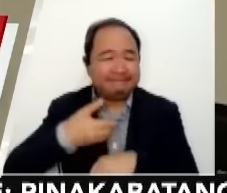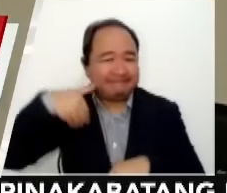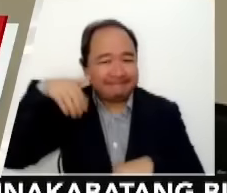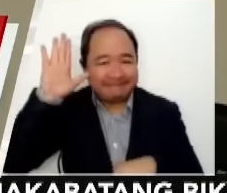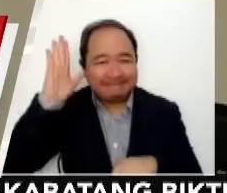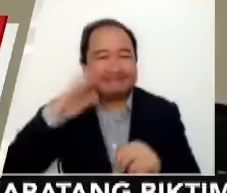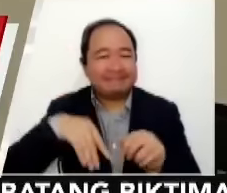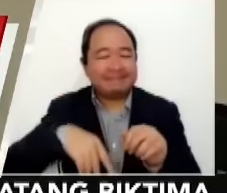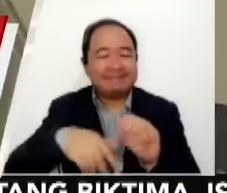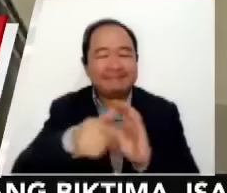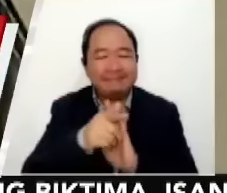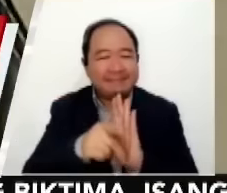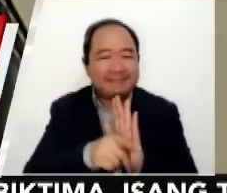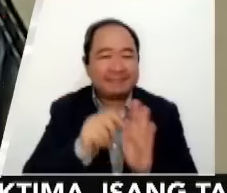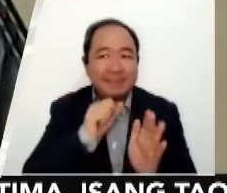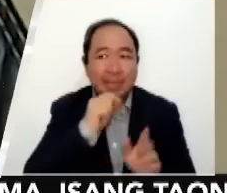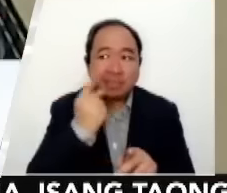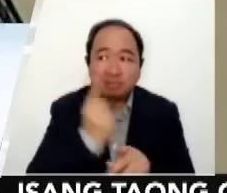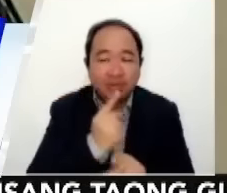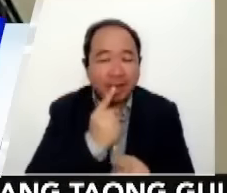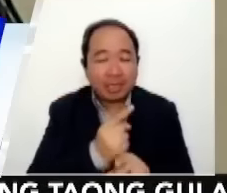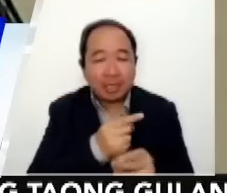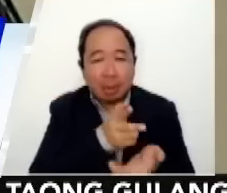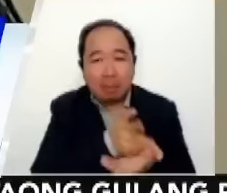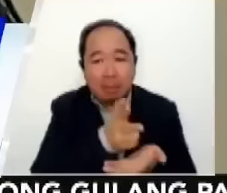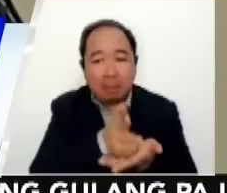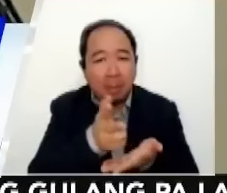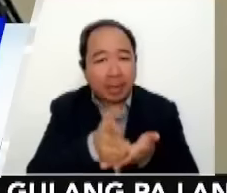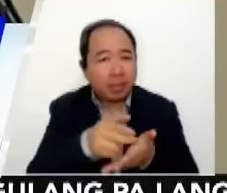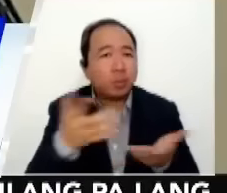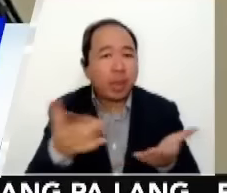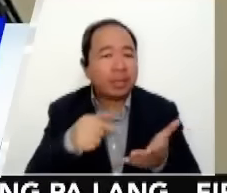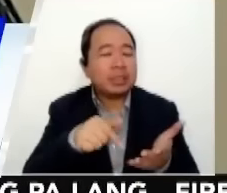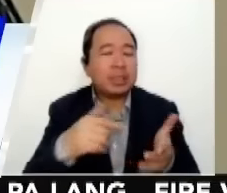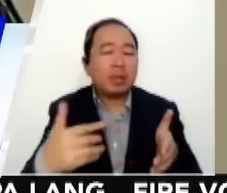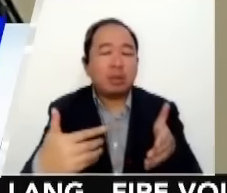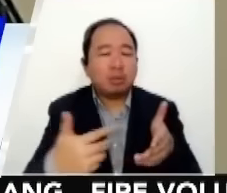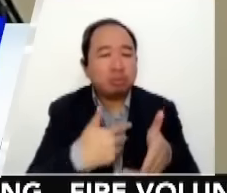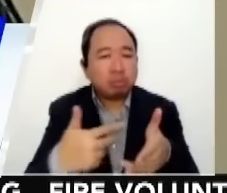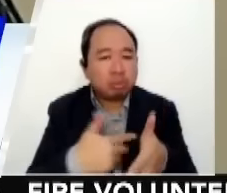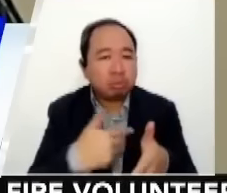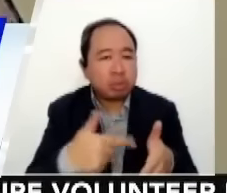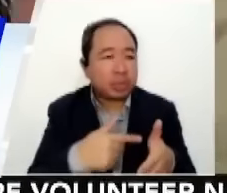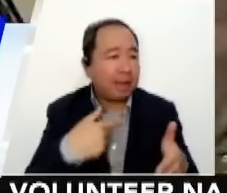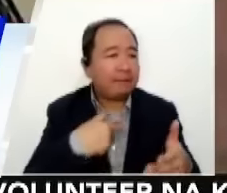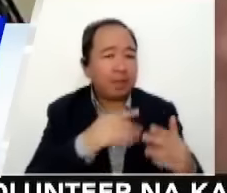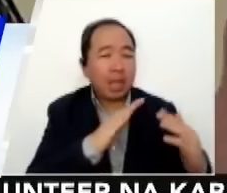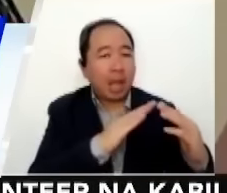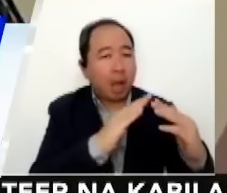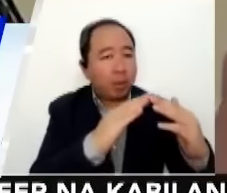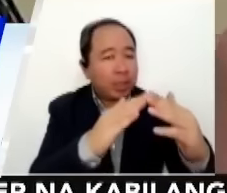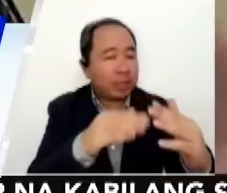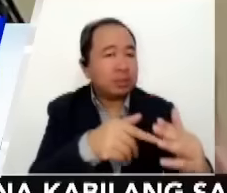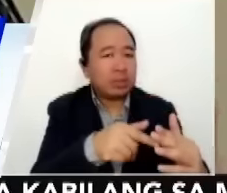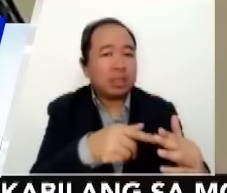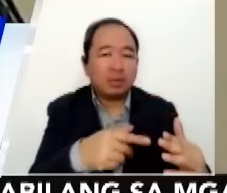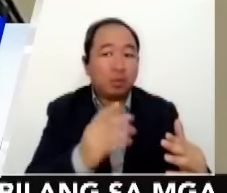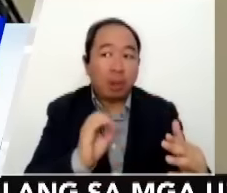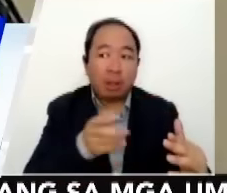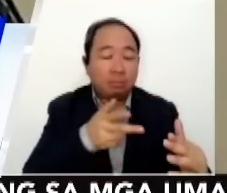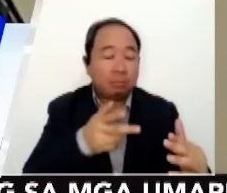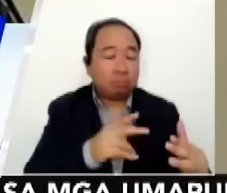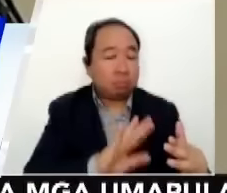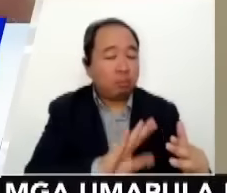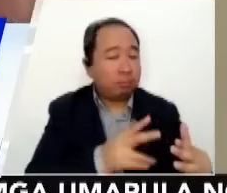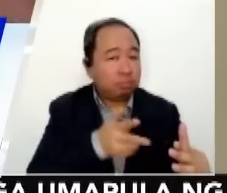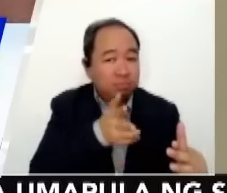pumarada sa tama. Nasa Mabuhay Lane na may residential dyan, na wala silang parking, tapos iiwan yung sasakyan doon.